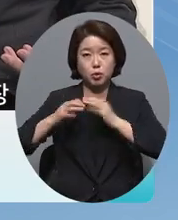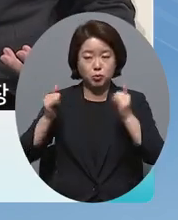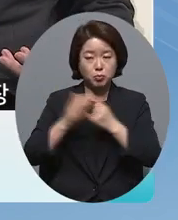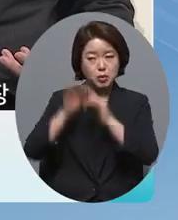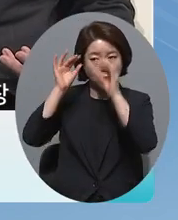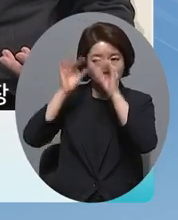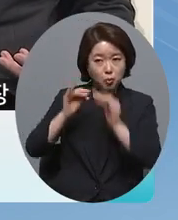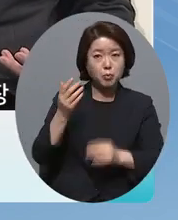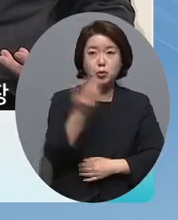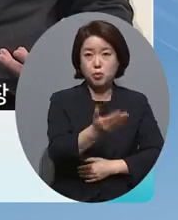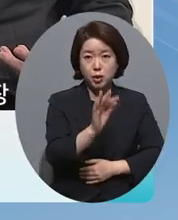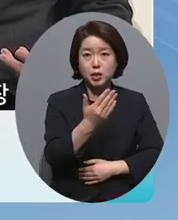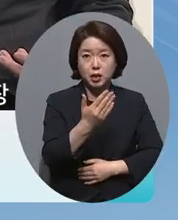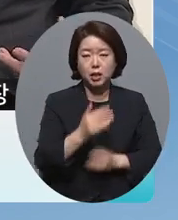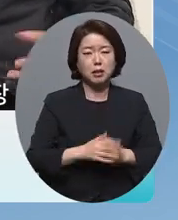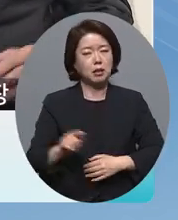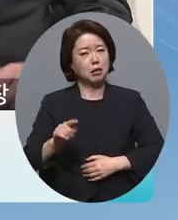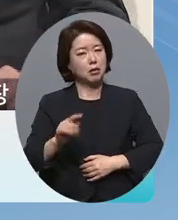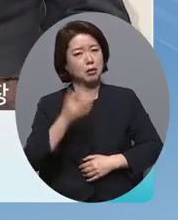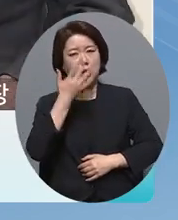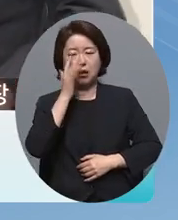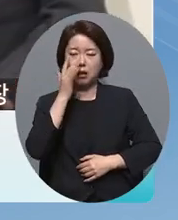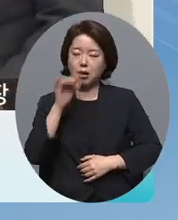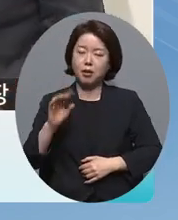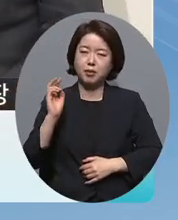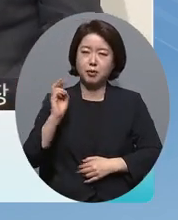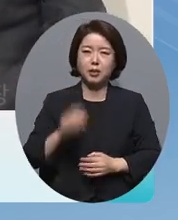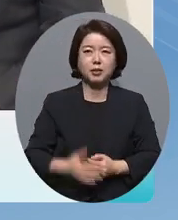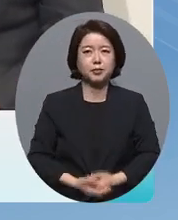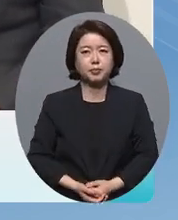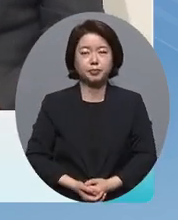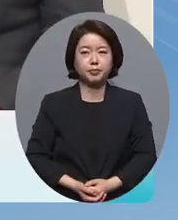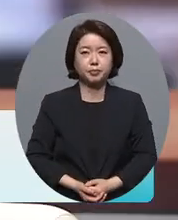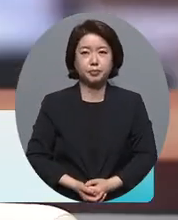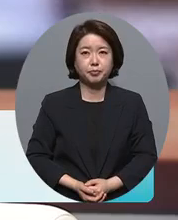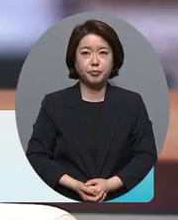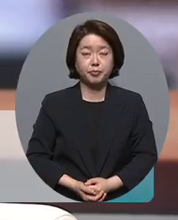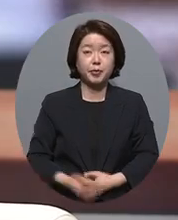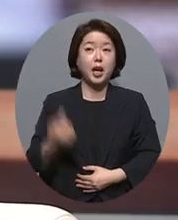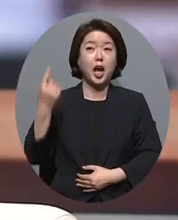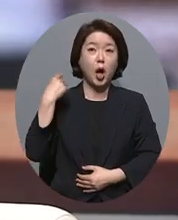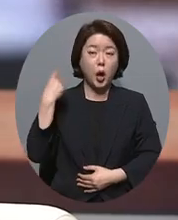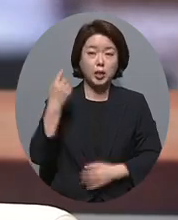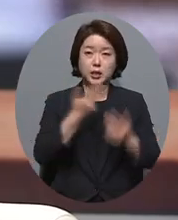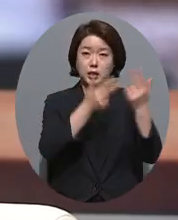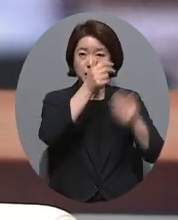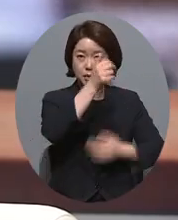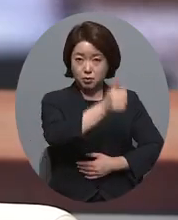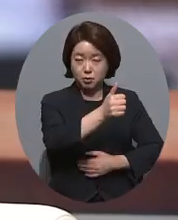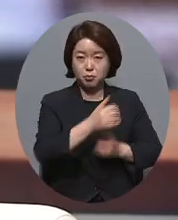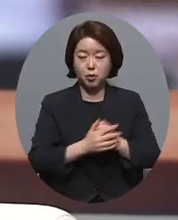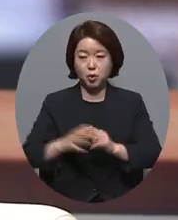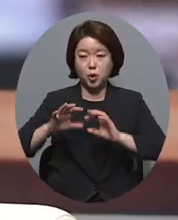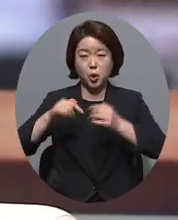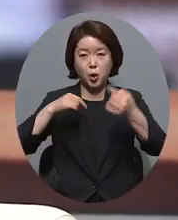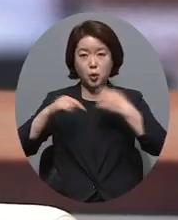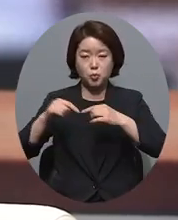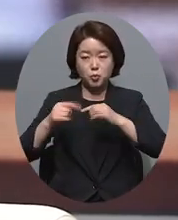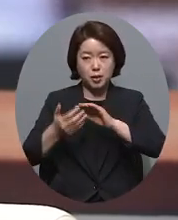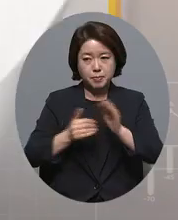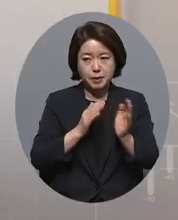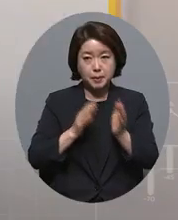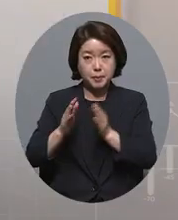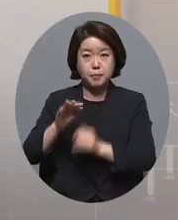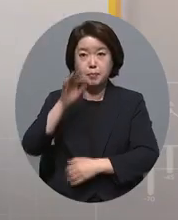공감을 해야 되잖아요 그것도 별로 공감할 것 같지는 않습니다 알겠습니다 자 그리고 어제 이재명 대표도 국감 데뷔전을